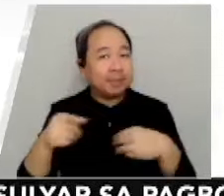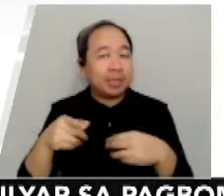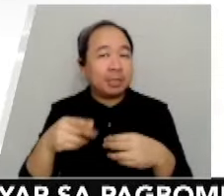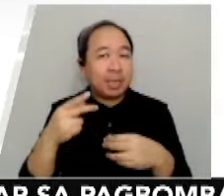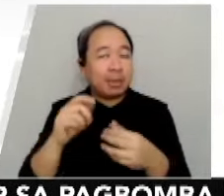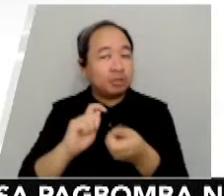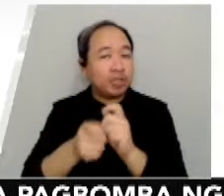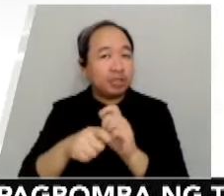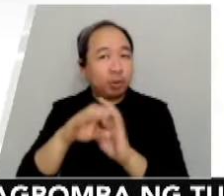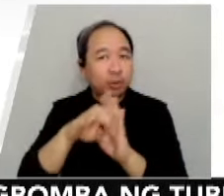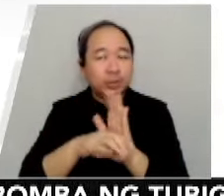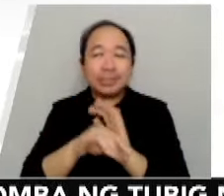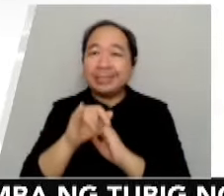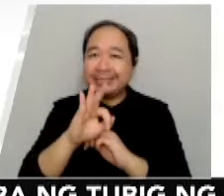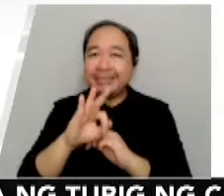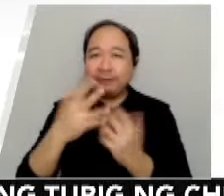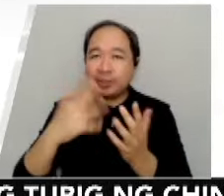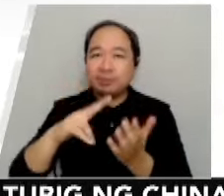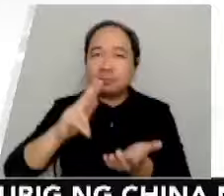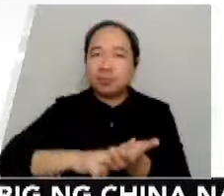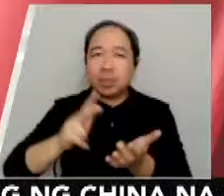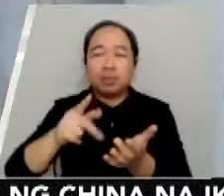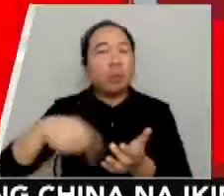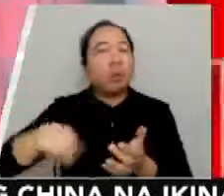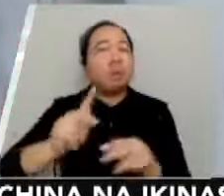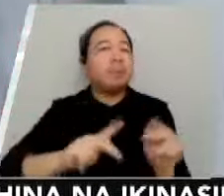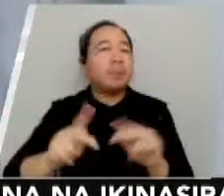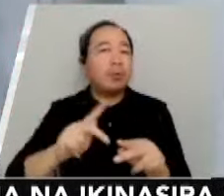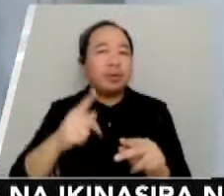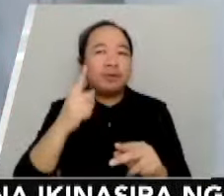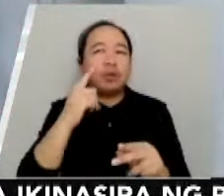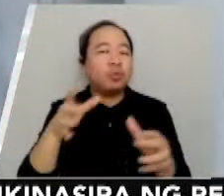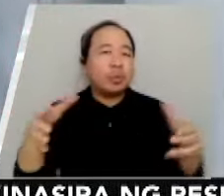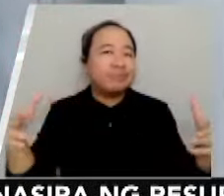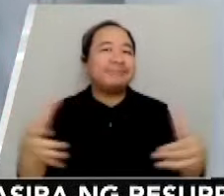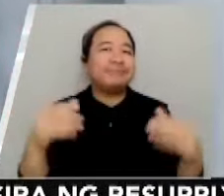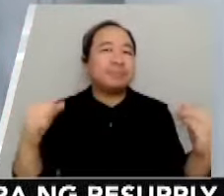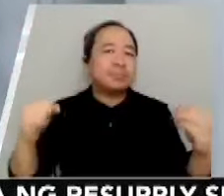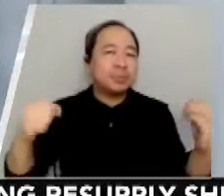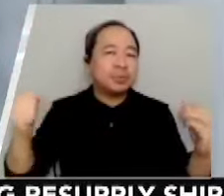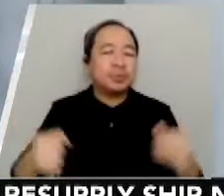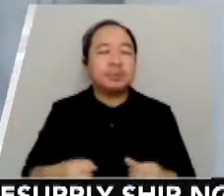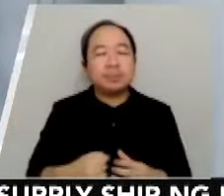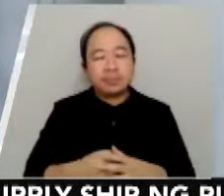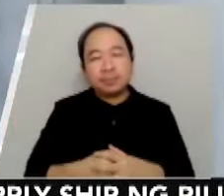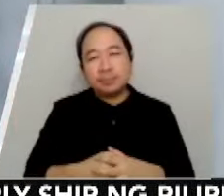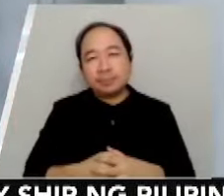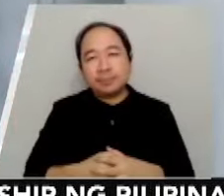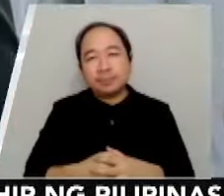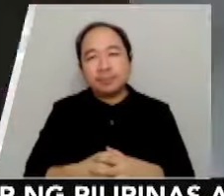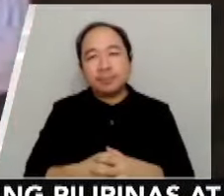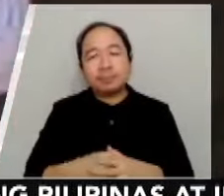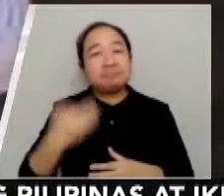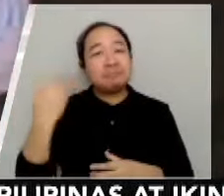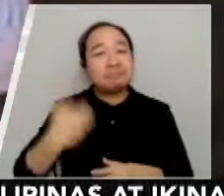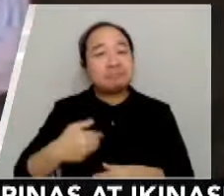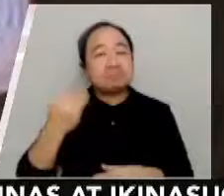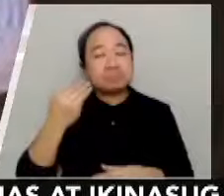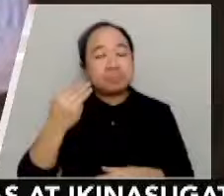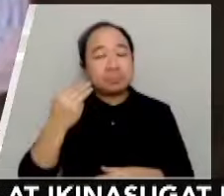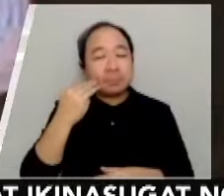kapag niratipikan na ito ng publiko sa isang plebisito. Para sa GMA Integrated News, ako si Mav Gonzalez.